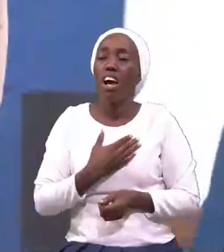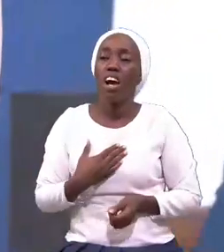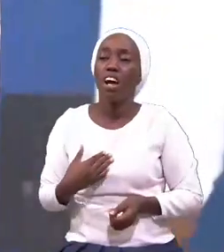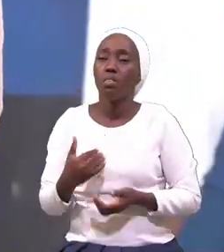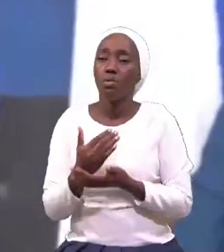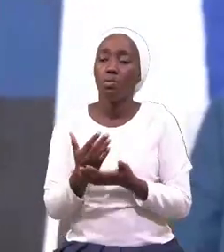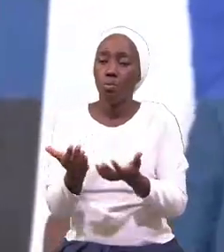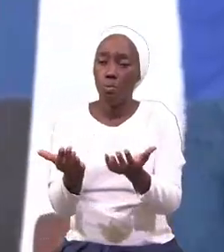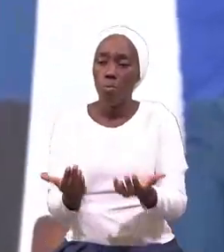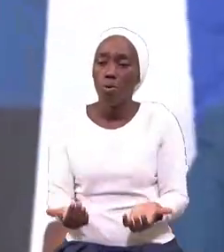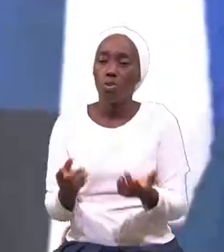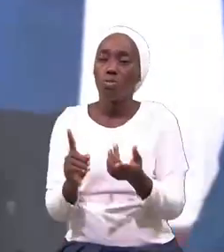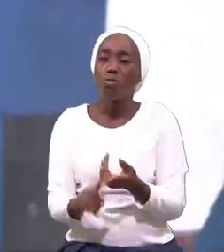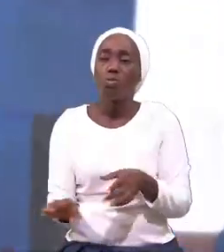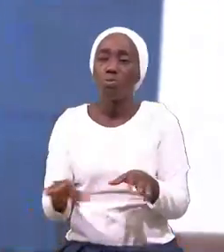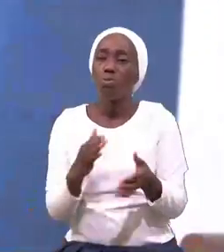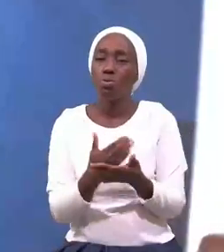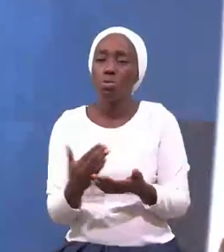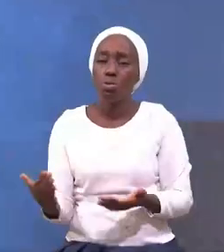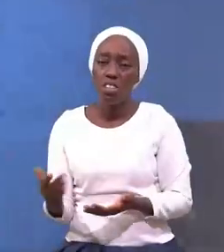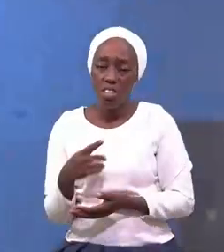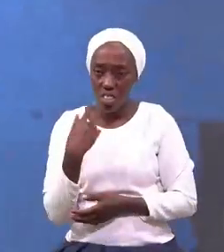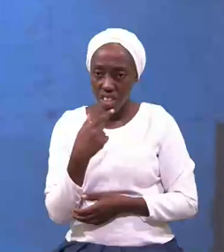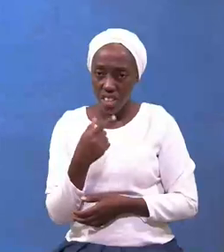Et elle veut faire quelque chose.